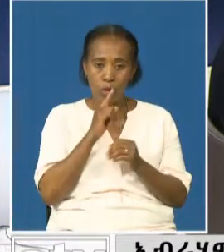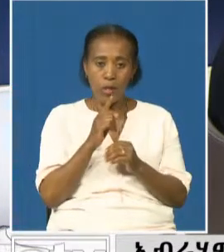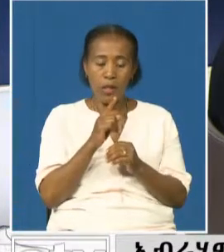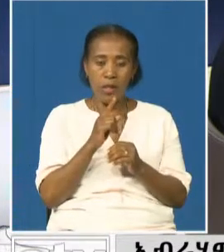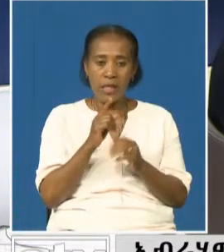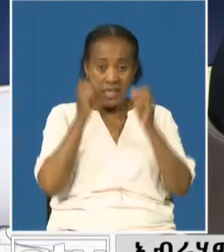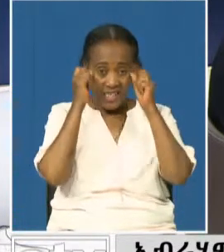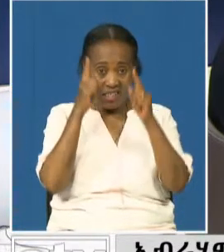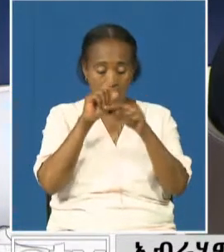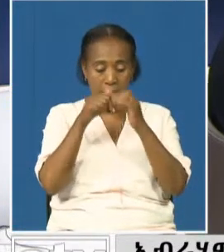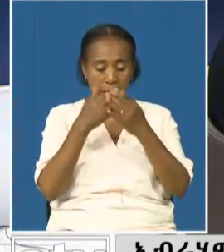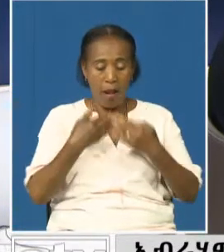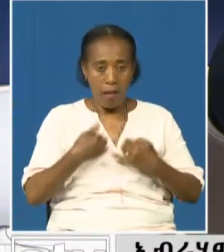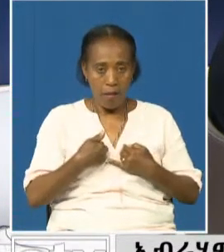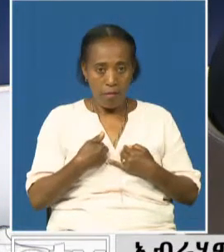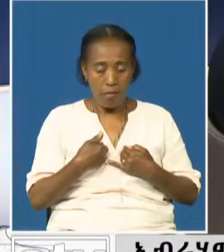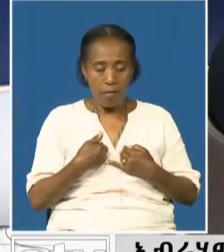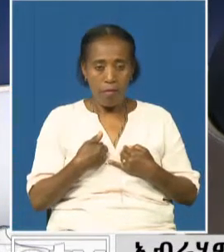እውቀቱ ግንዛቤ ስላለኝ